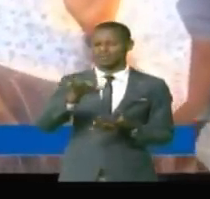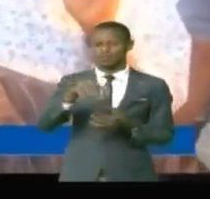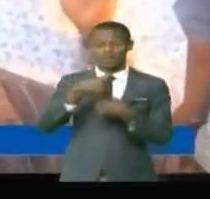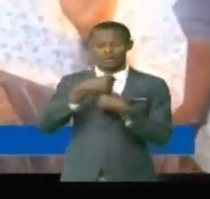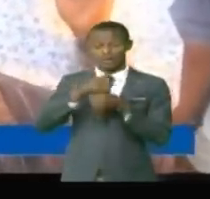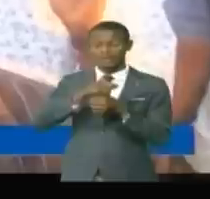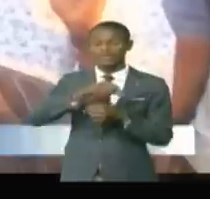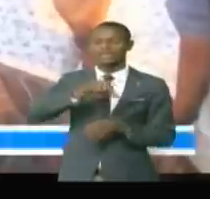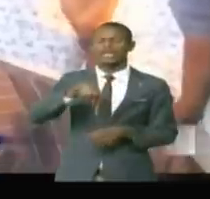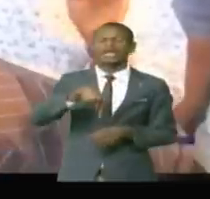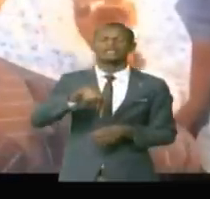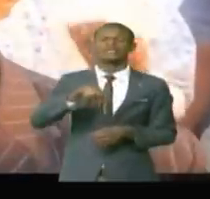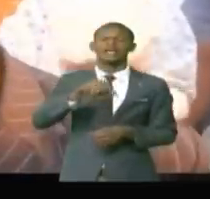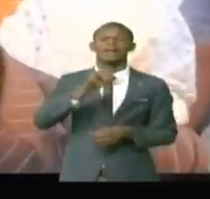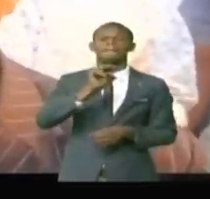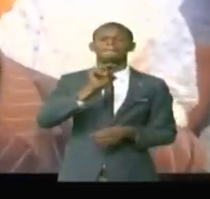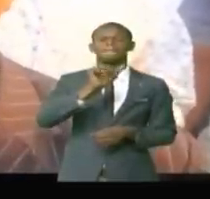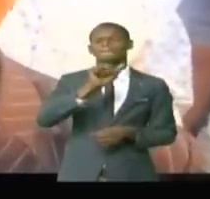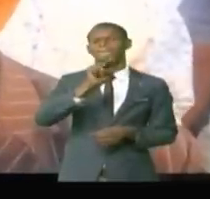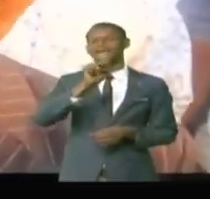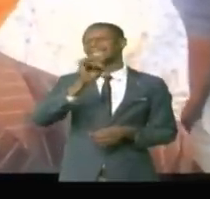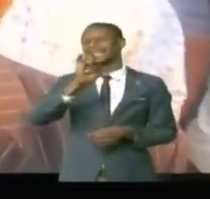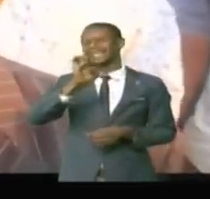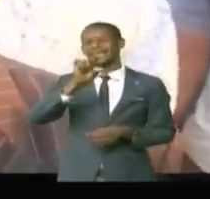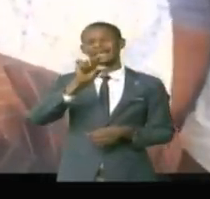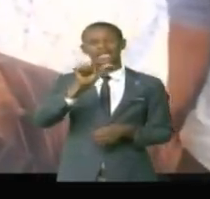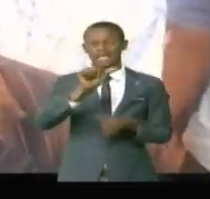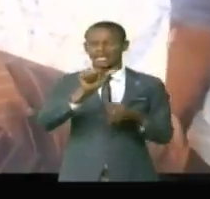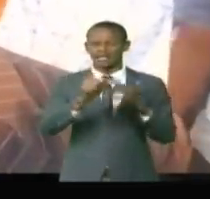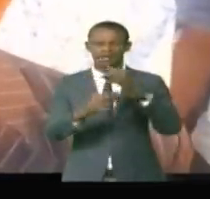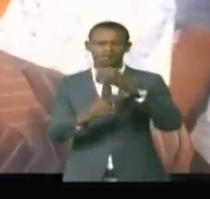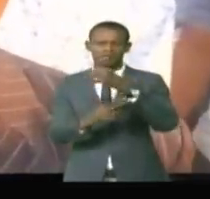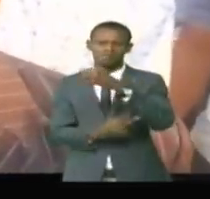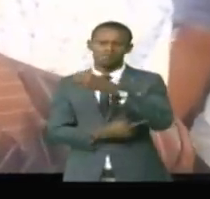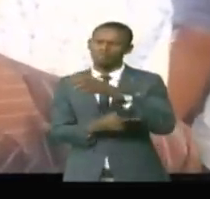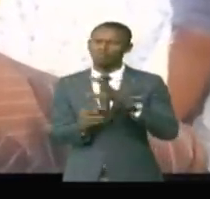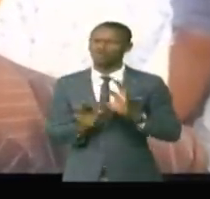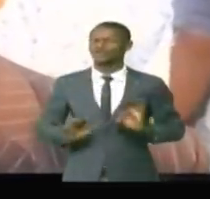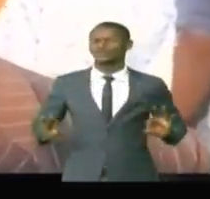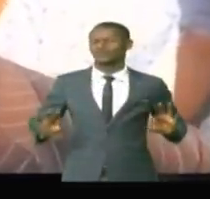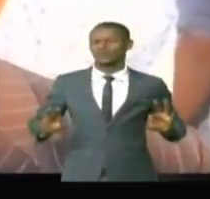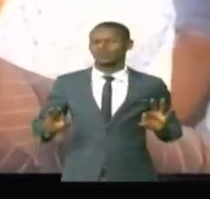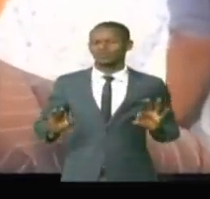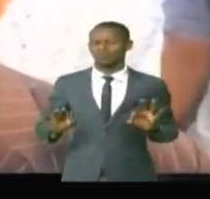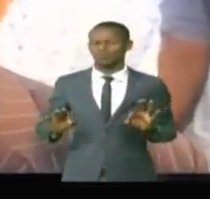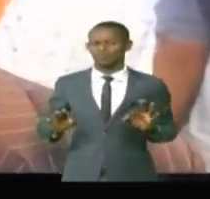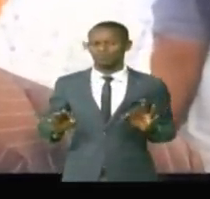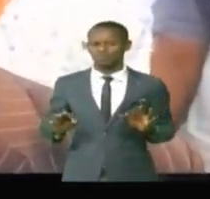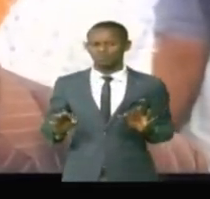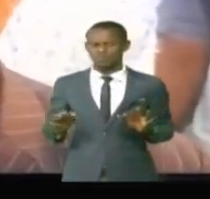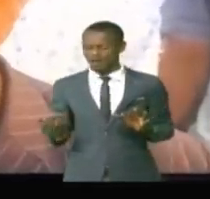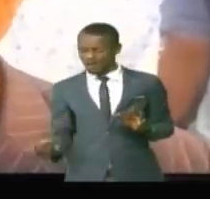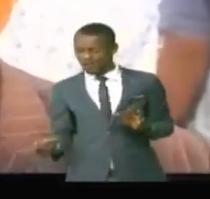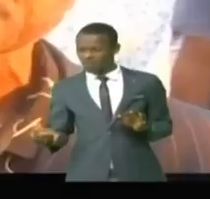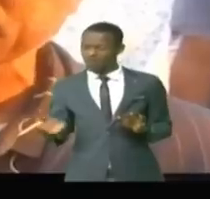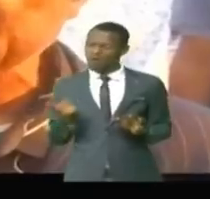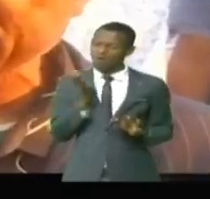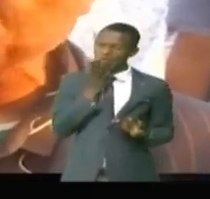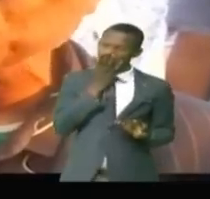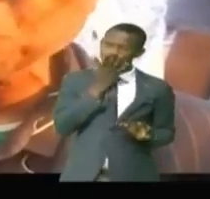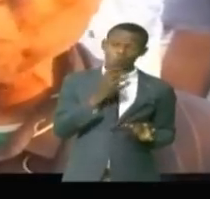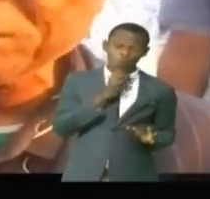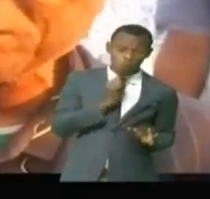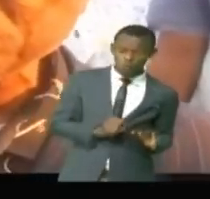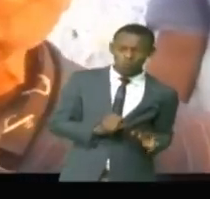un pont ici. Les gens traversent, surtout les personnes de troisième âge et les petits-enfants traversent difficilement sur un pont à liane. C'est